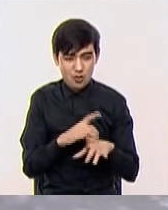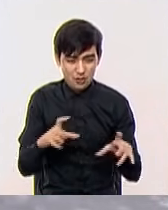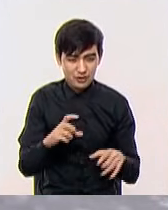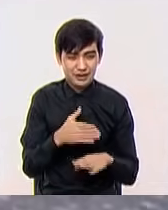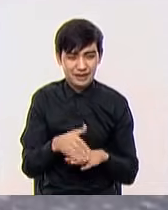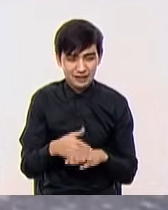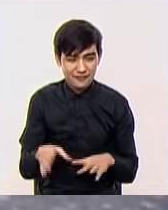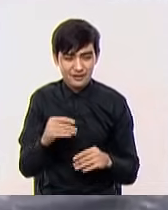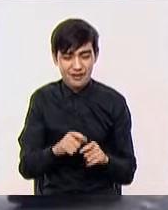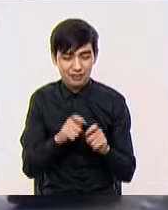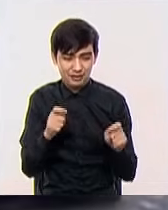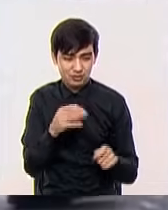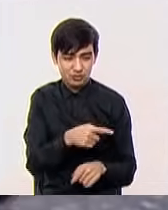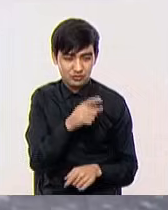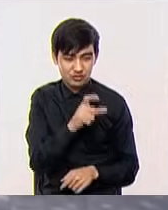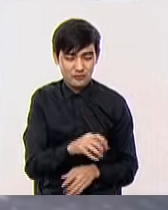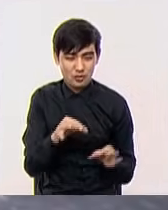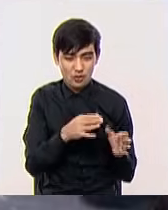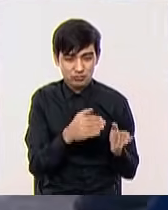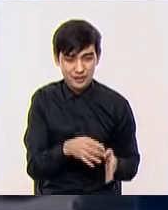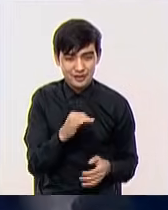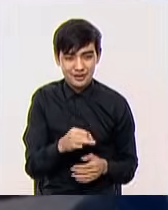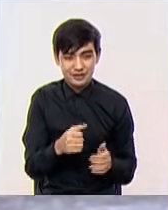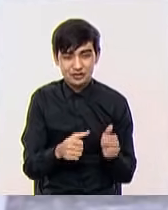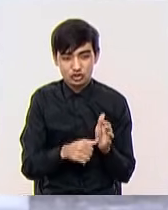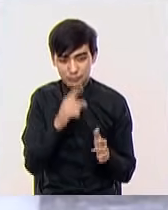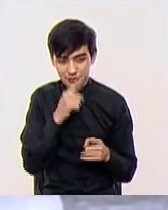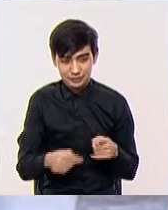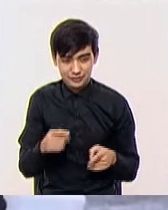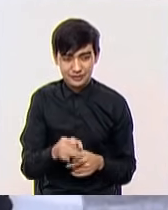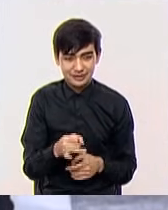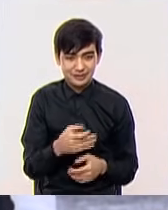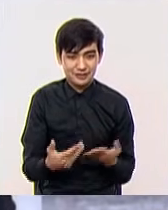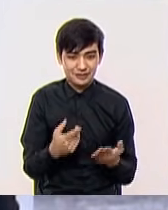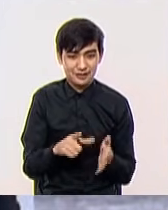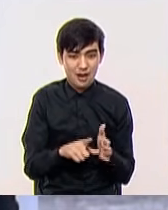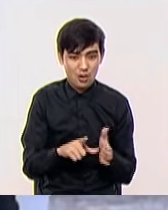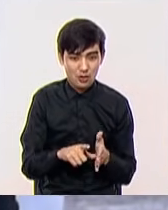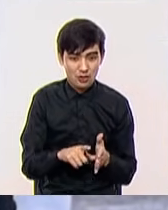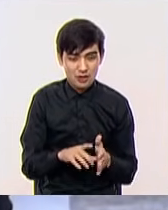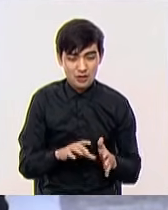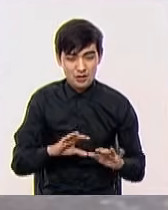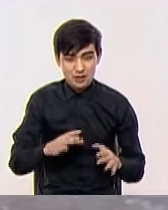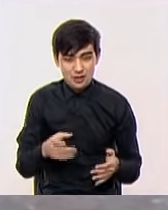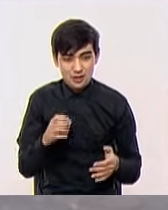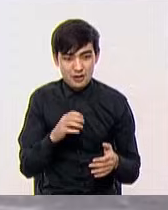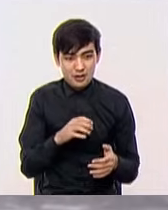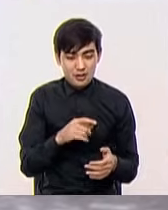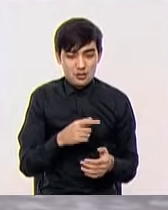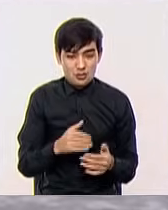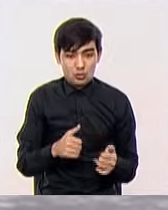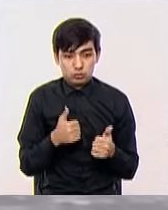кредиторларға ашық болады. Жарты жыл ішінде борышкер меншігіне мүлік еленсе, немесе мүліктік жағдайы басқа да жолмен